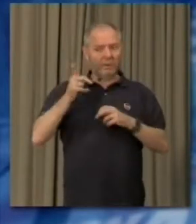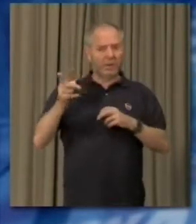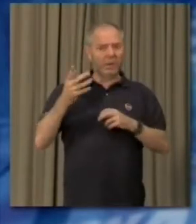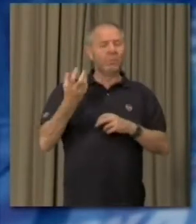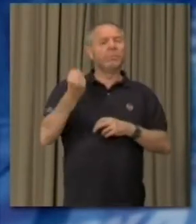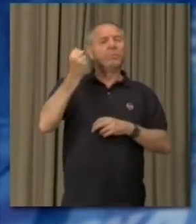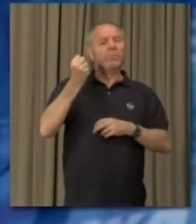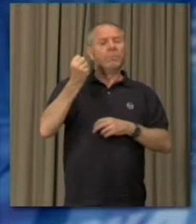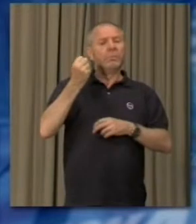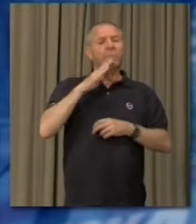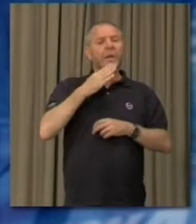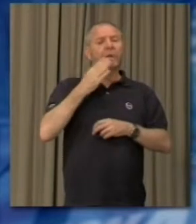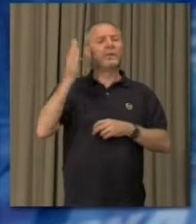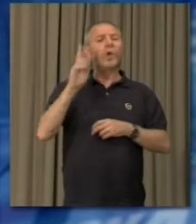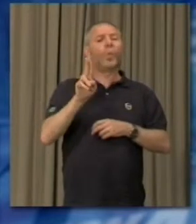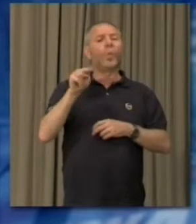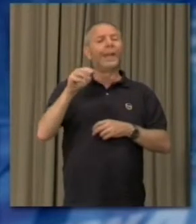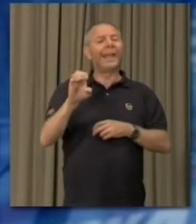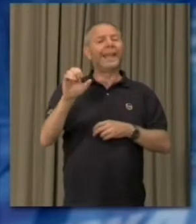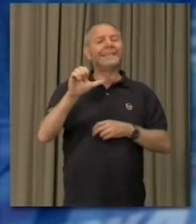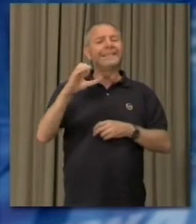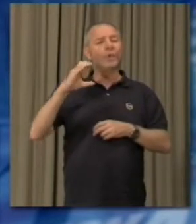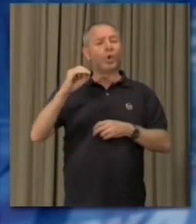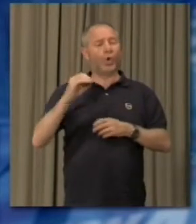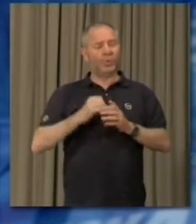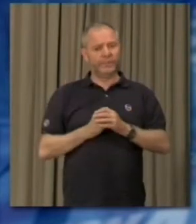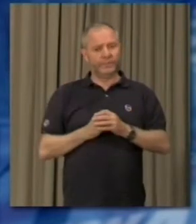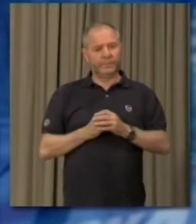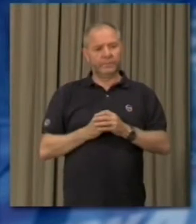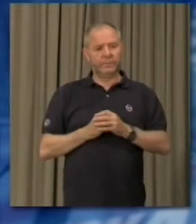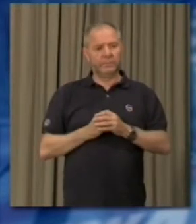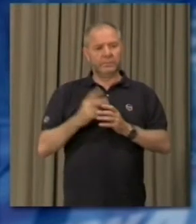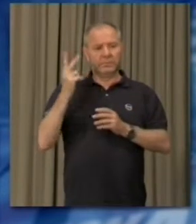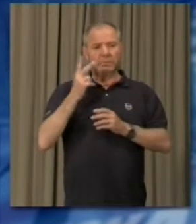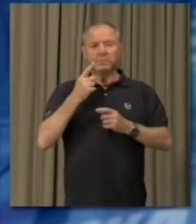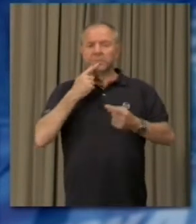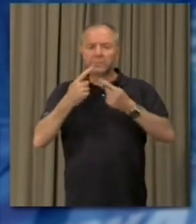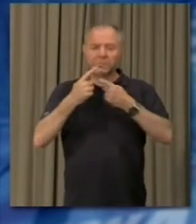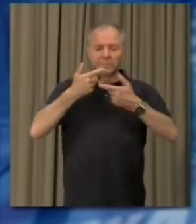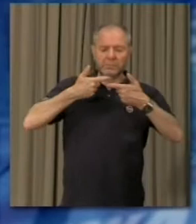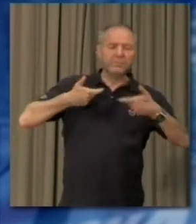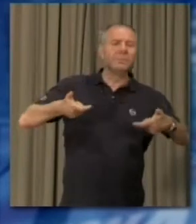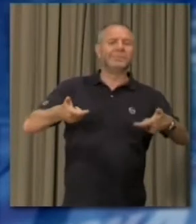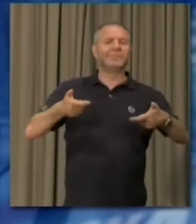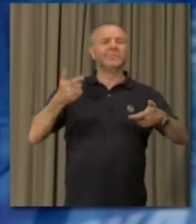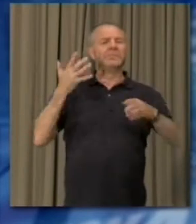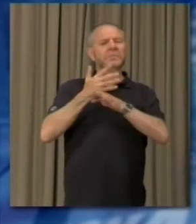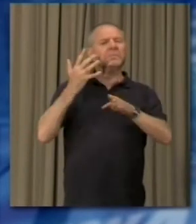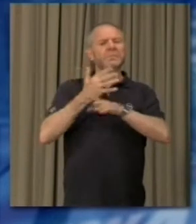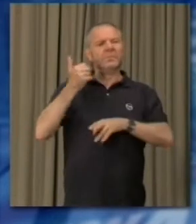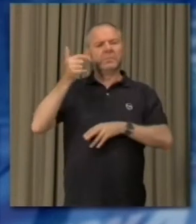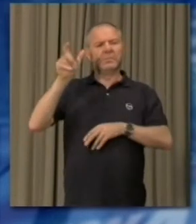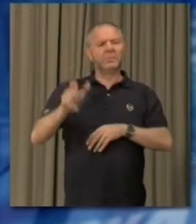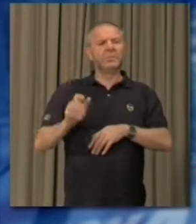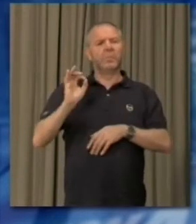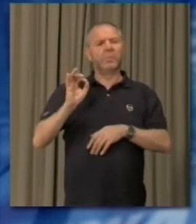i beni artistici dell'UNESCO. Fra i tanti interventi che mercoledì si sono succeduti nell'aula storica della Resistenza, da sottolineare quello del